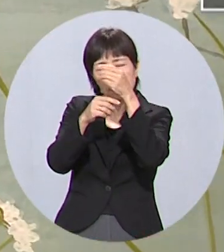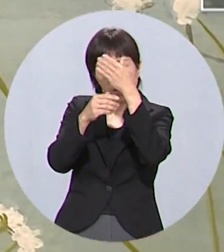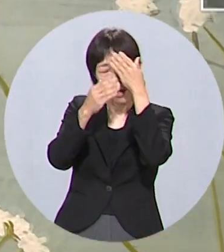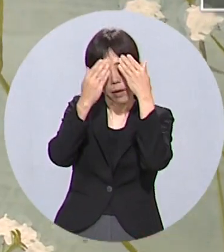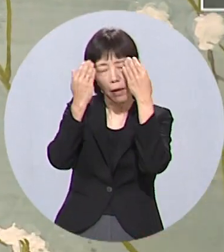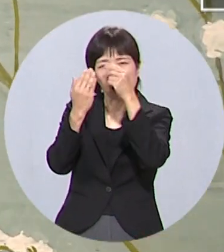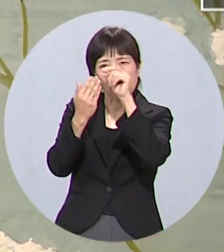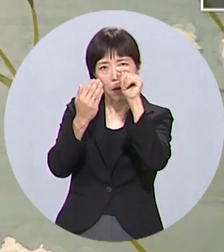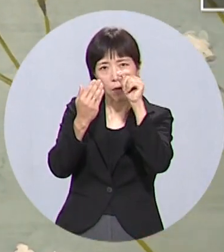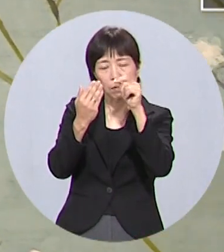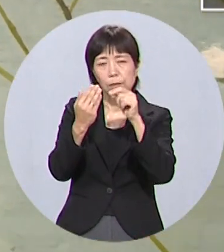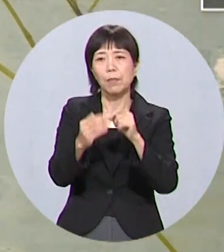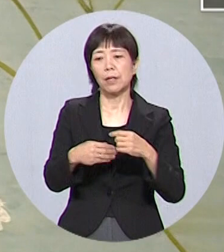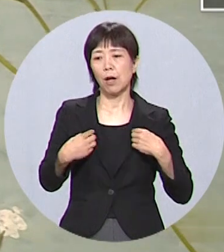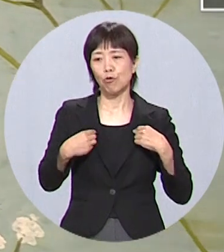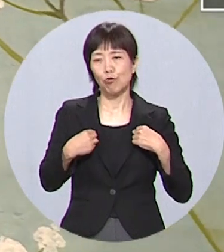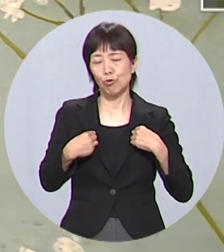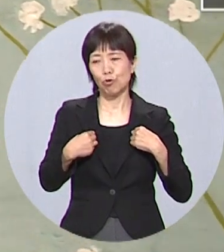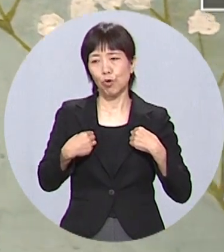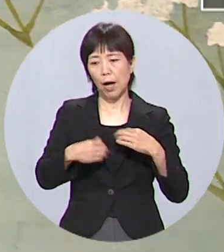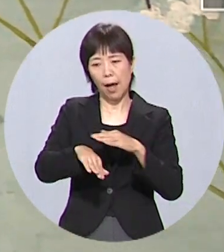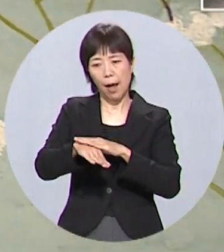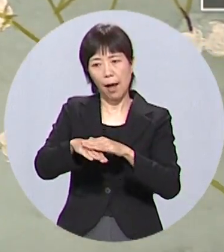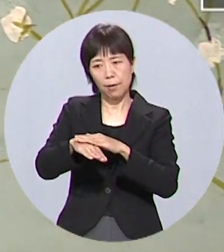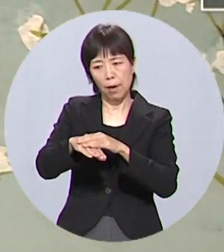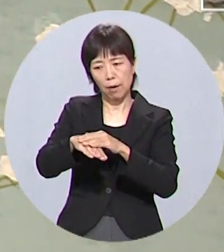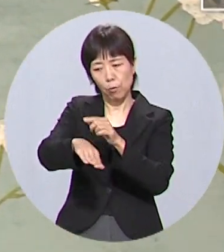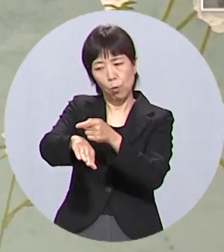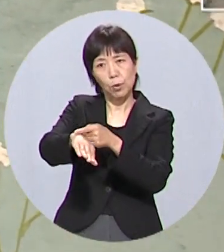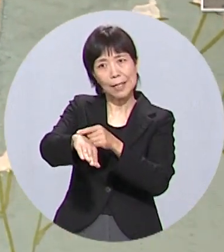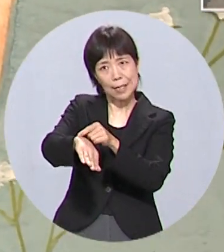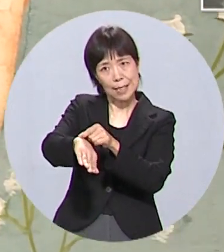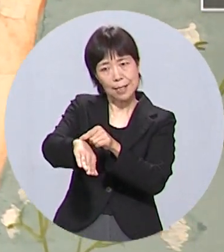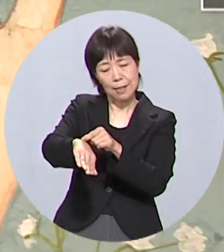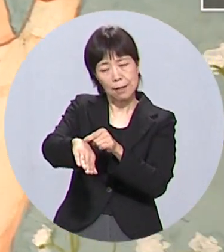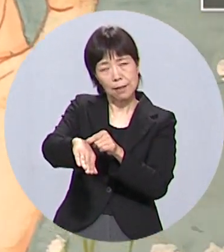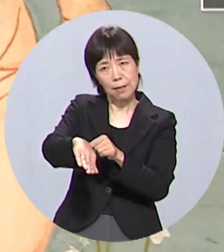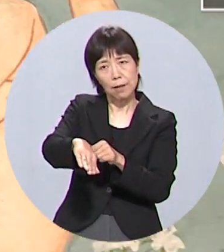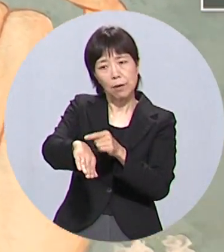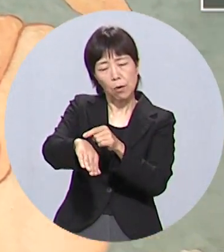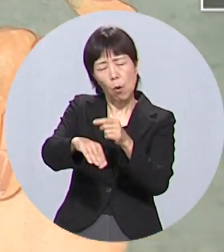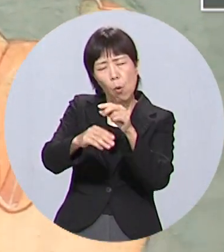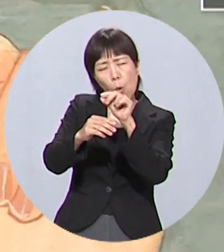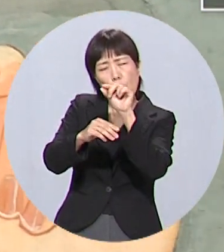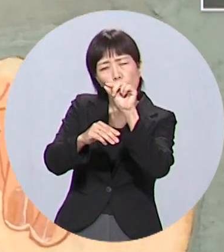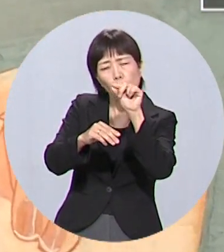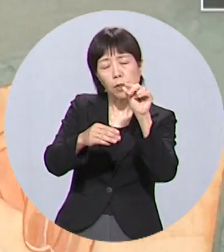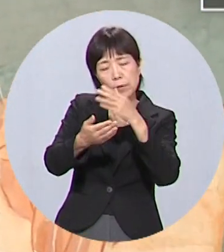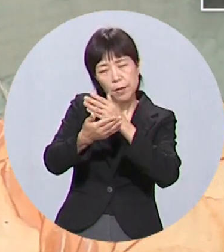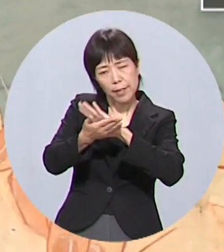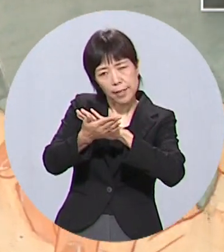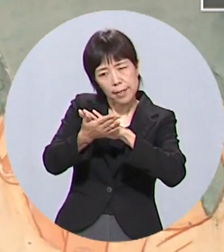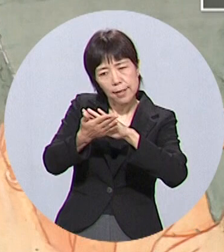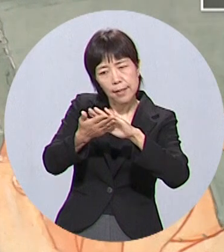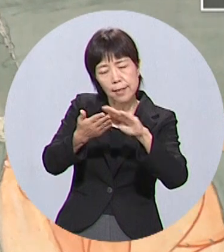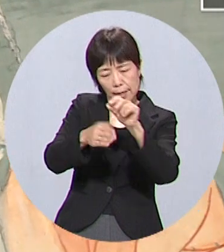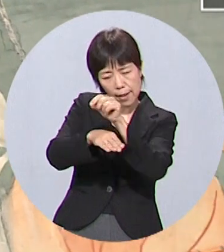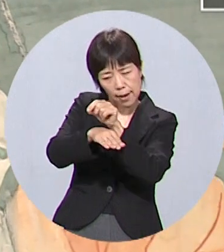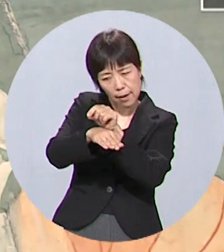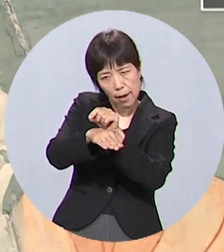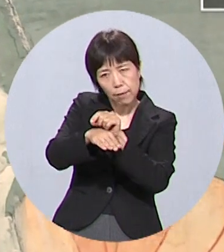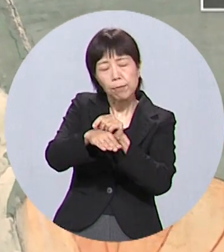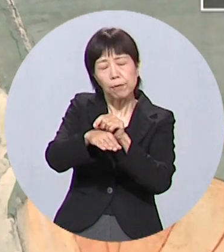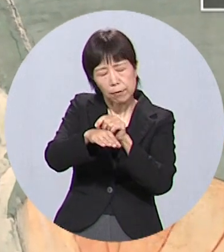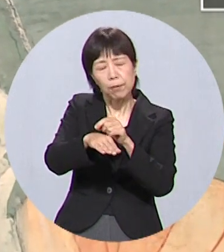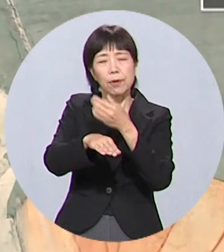服とか肌とかの境界線を繊細に細く綺麗に描くことが重要にし